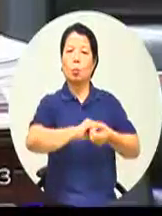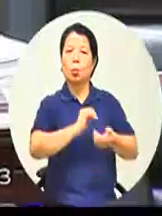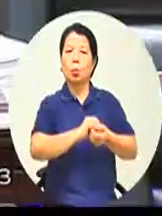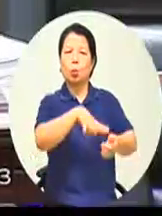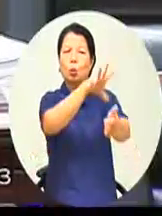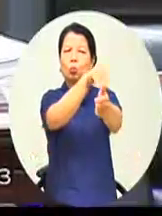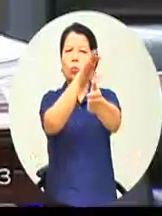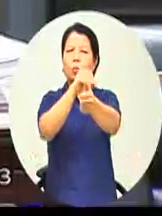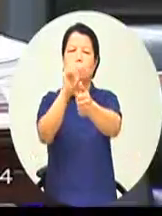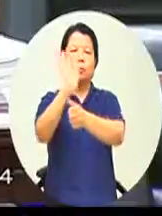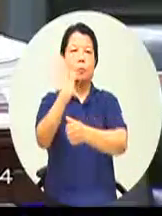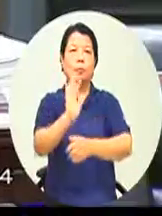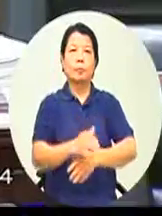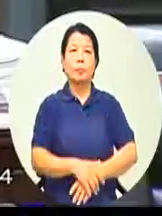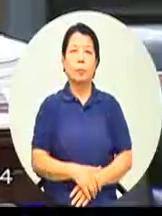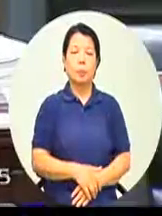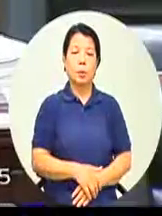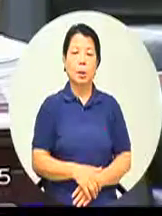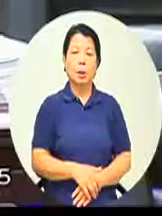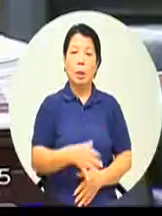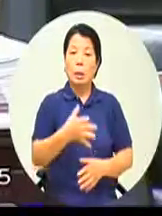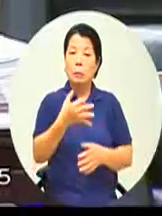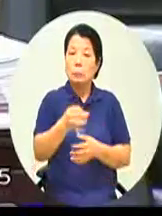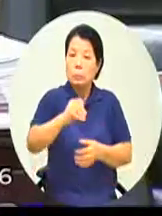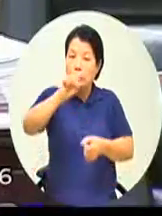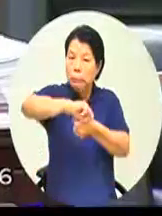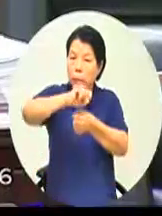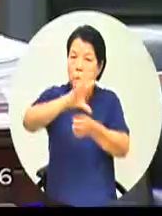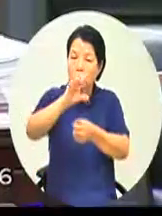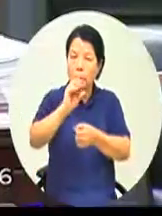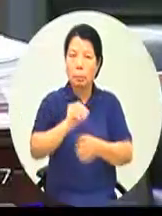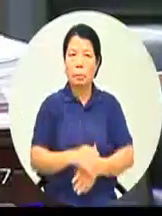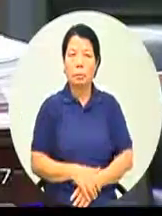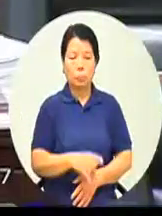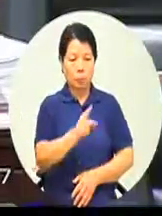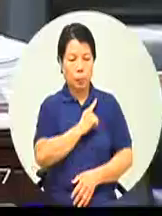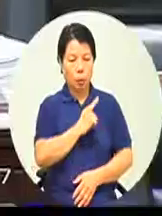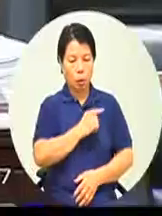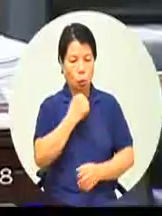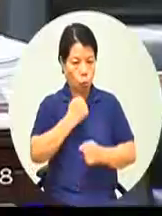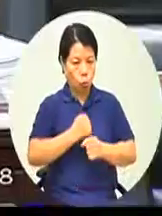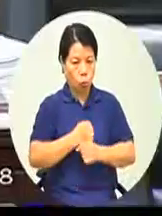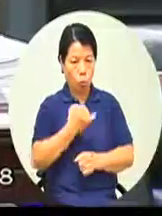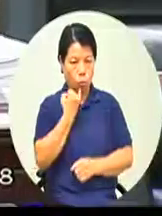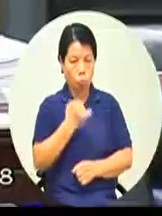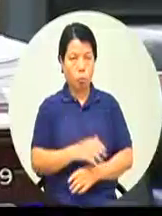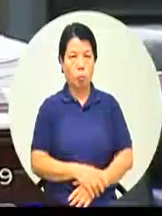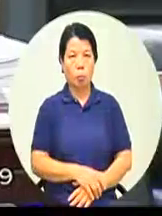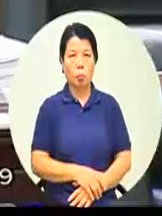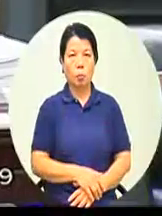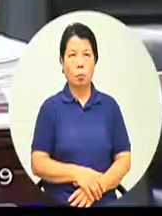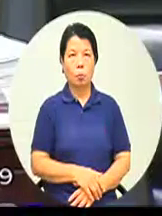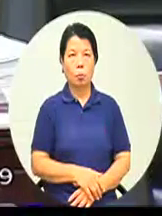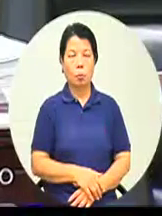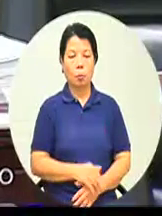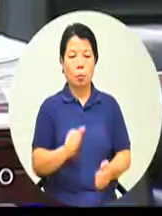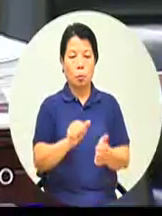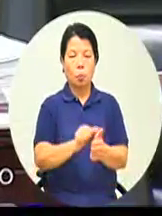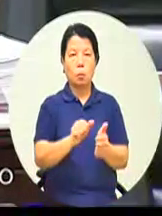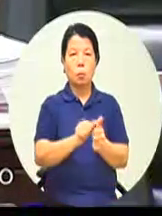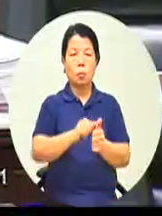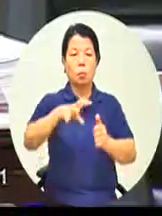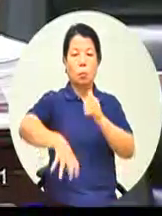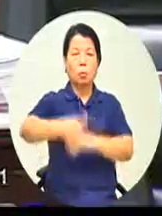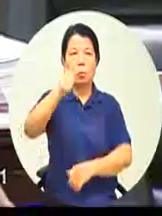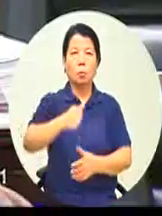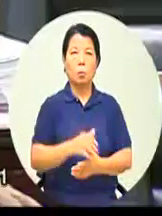学啥物人。其实经费不增加多少。咱会当去做咱家己的来，副局长